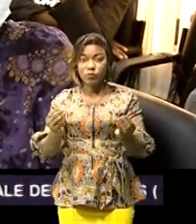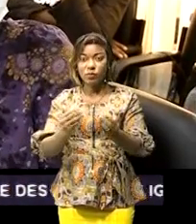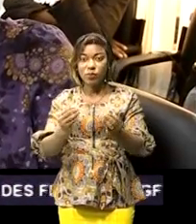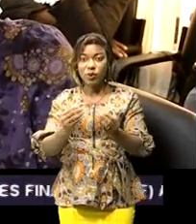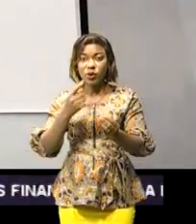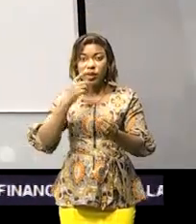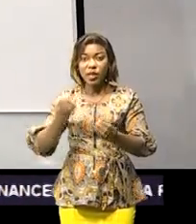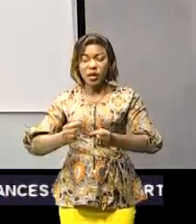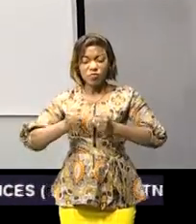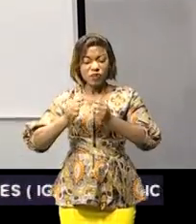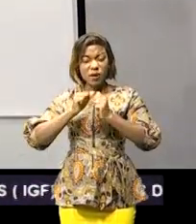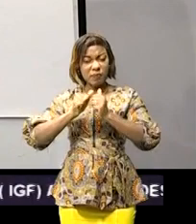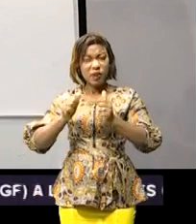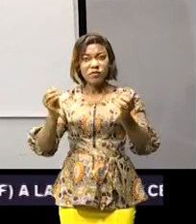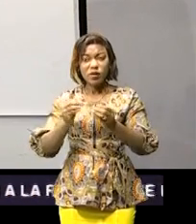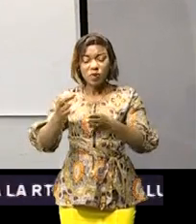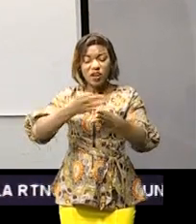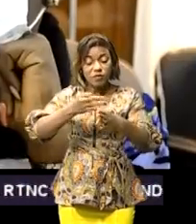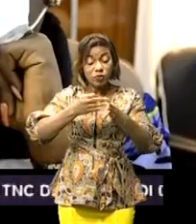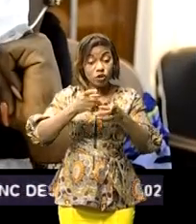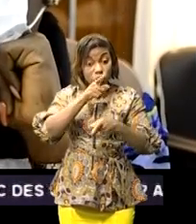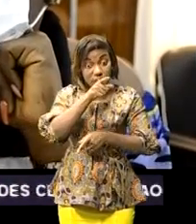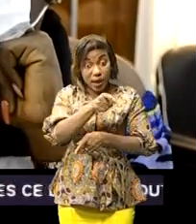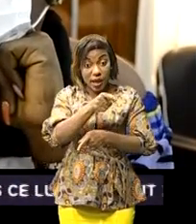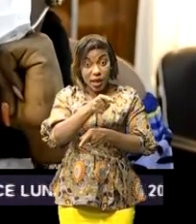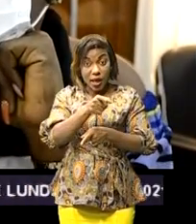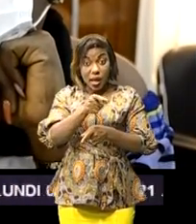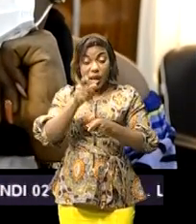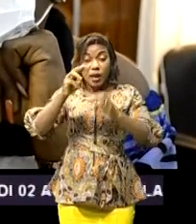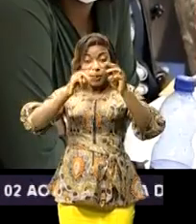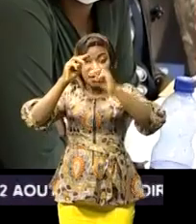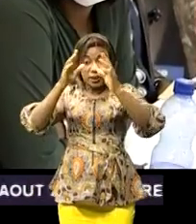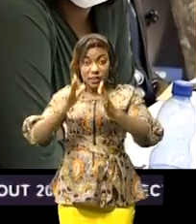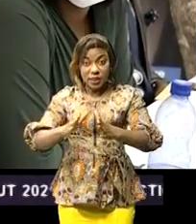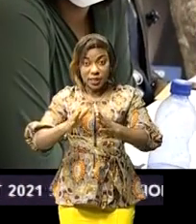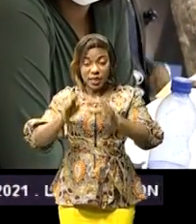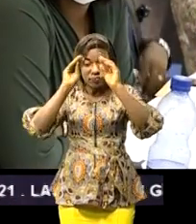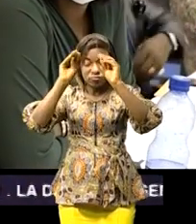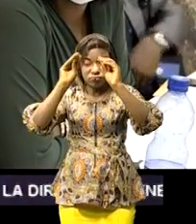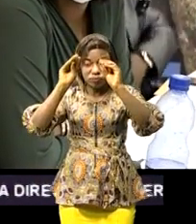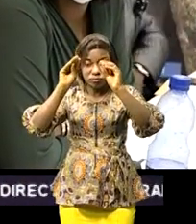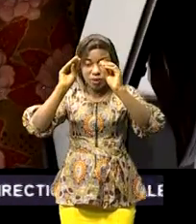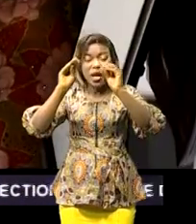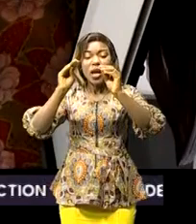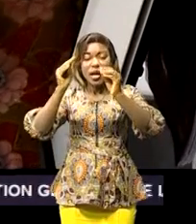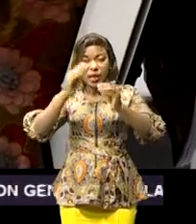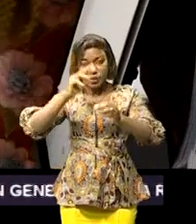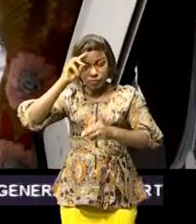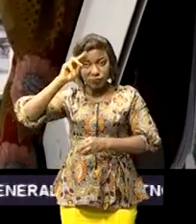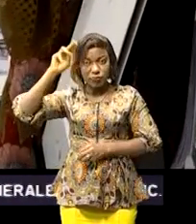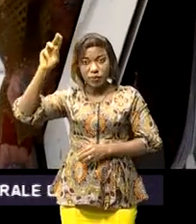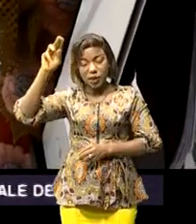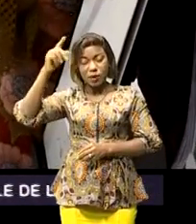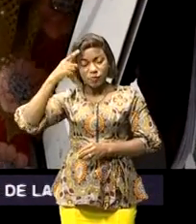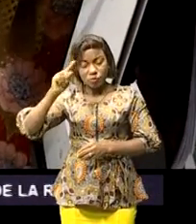de pouvoir. C'est la raison de cette formation initiée par le ministère de l'Enseignement supérieur et universitaire à l'intention de